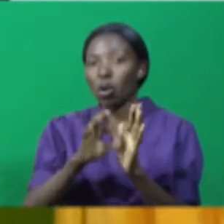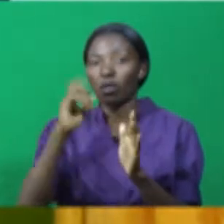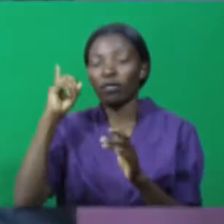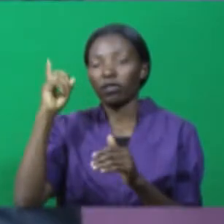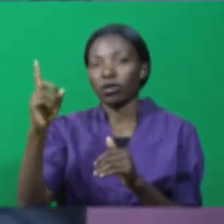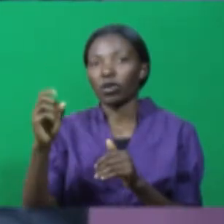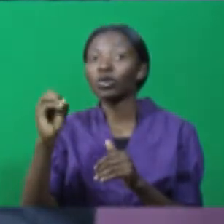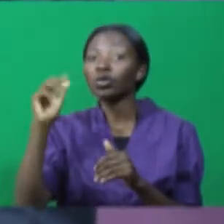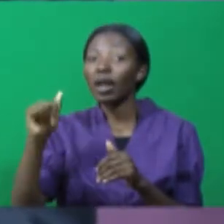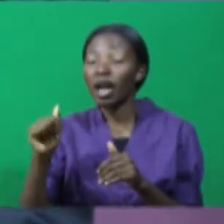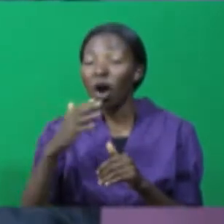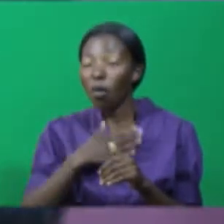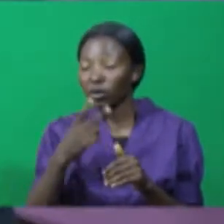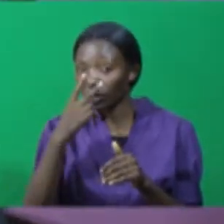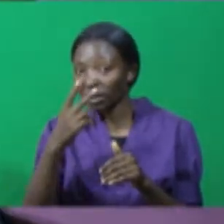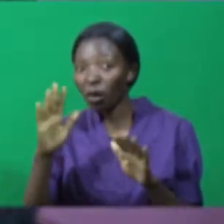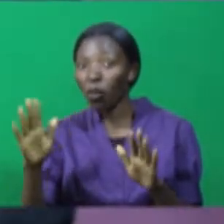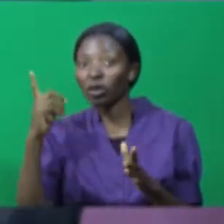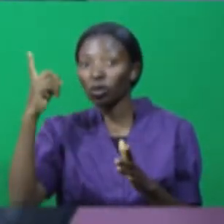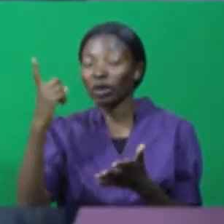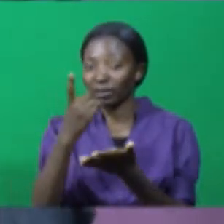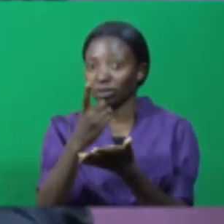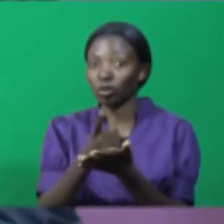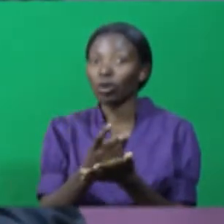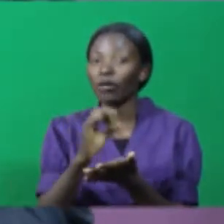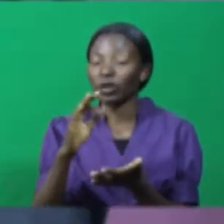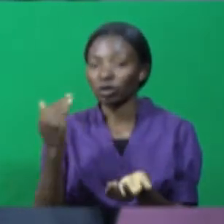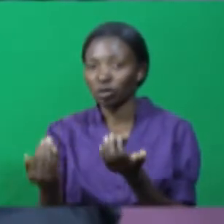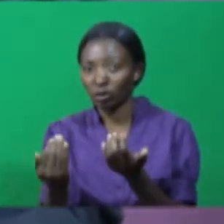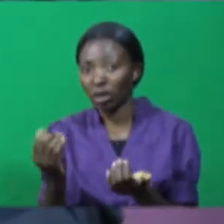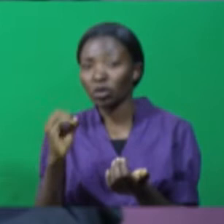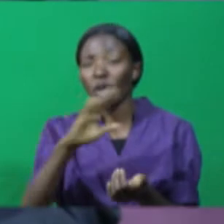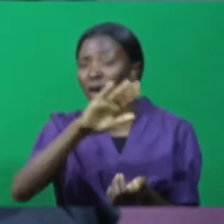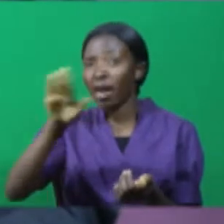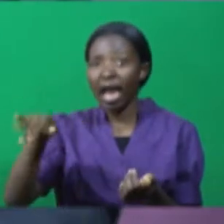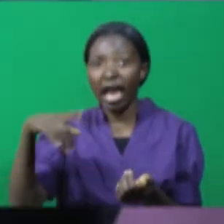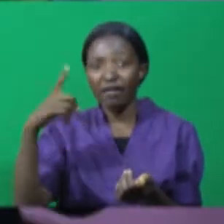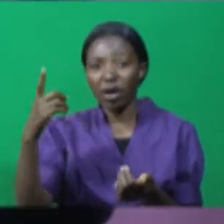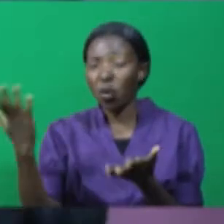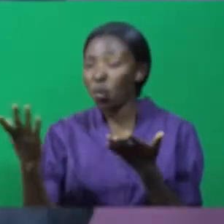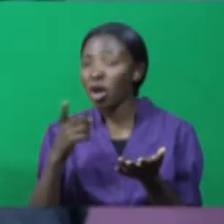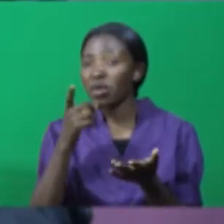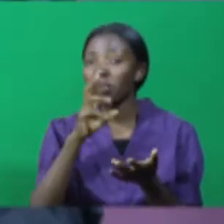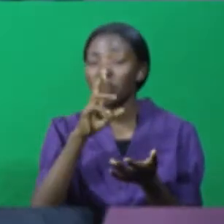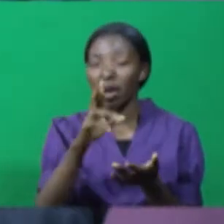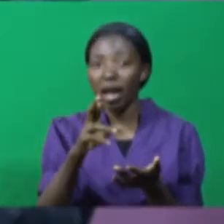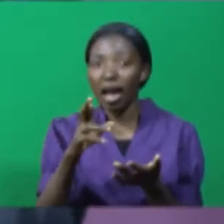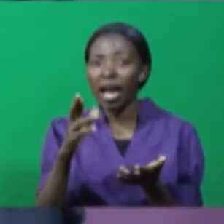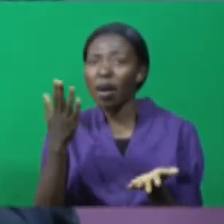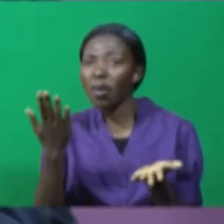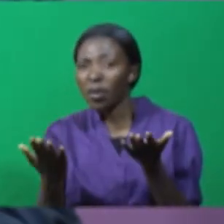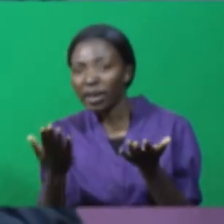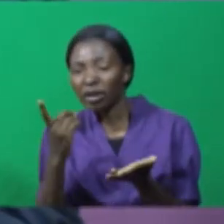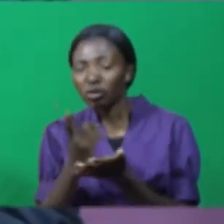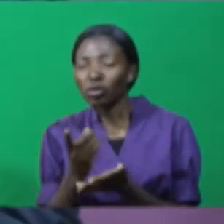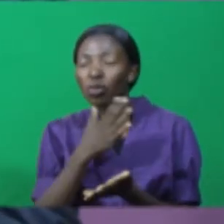Mwari kuvana vake. Chimira nditange ndambo reminder vaterere vedu vaterere kwamuri. Zvichendera nekwamunogara tidi kuti